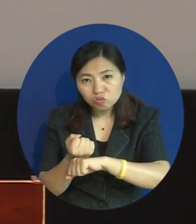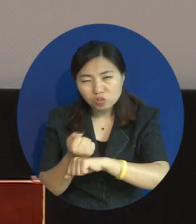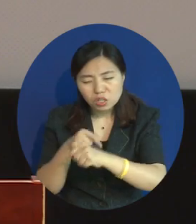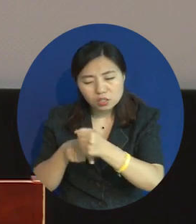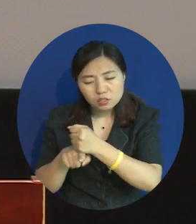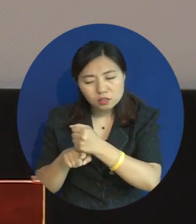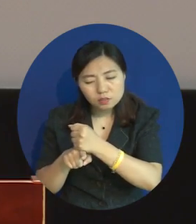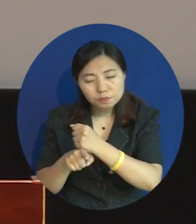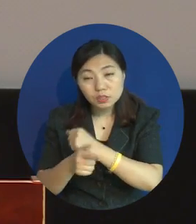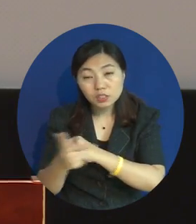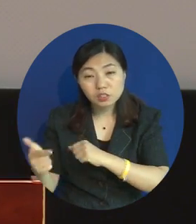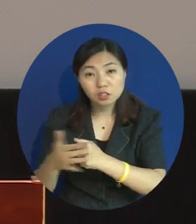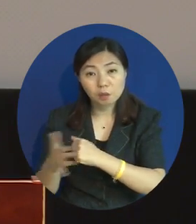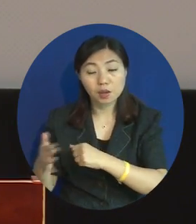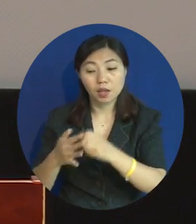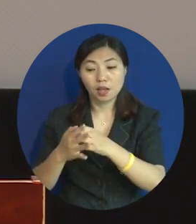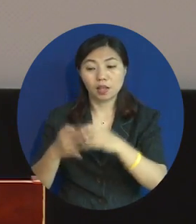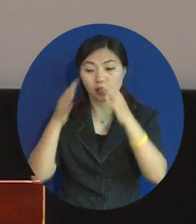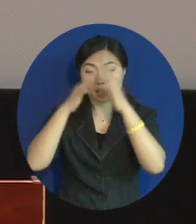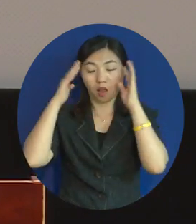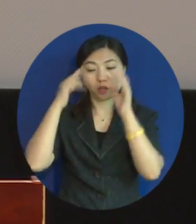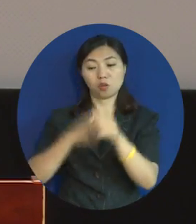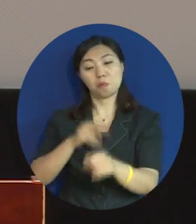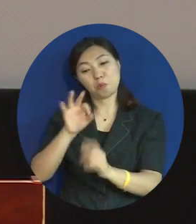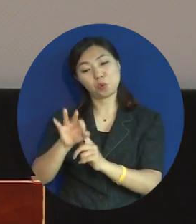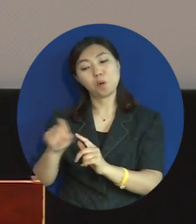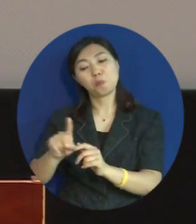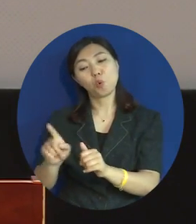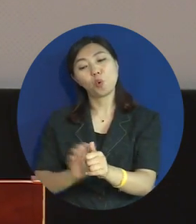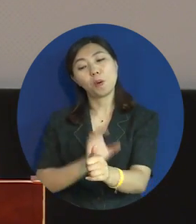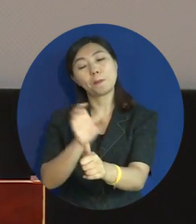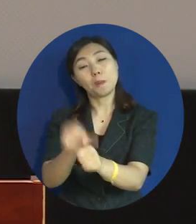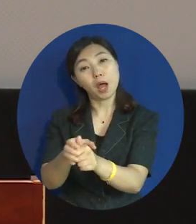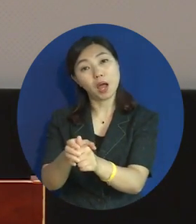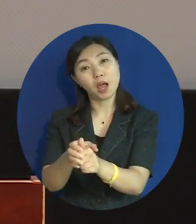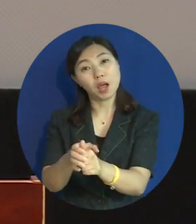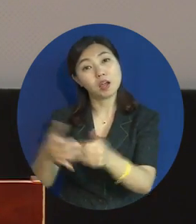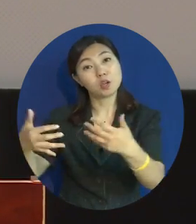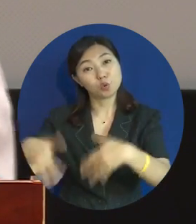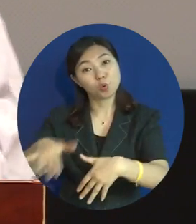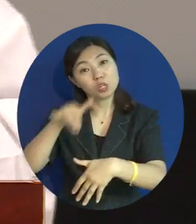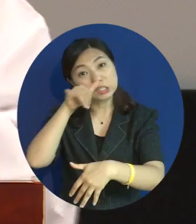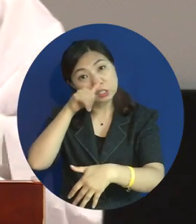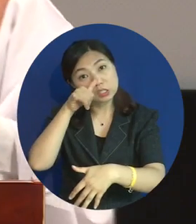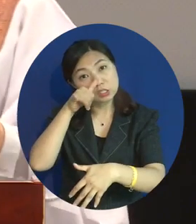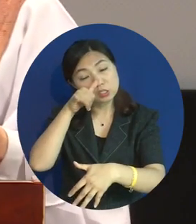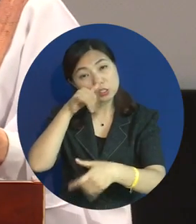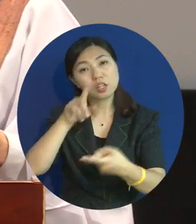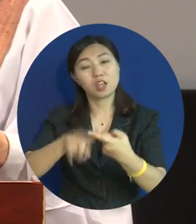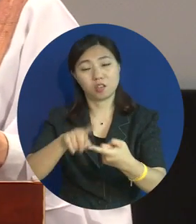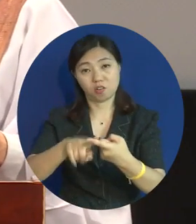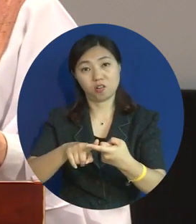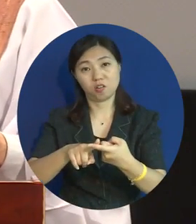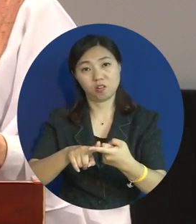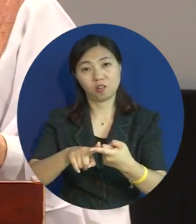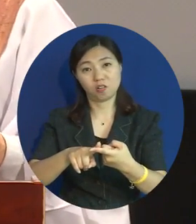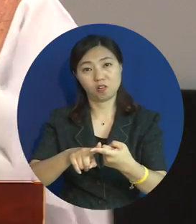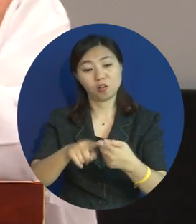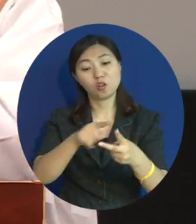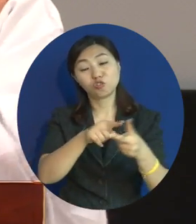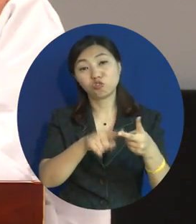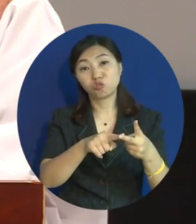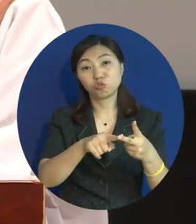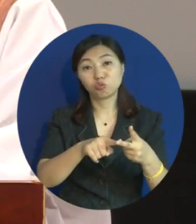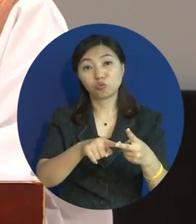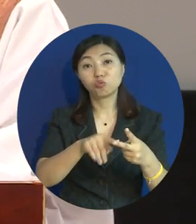조예가 있어가 예. 교수가 볼 때 조교를 시키거나 뭘 이렇게 할 수 있는 조건이 되는가? 그